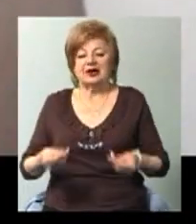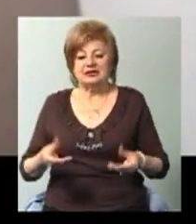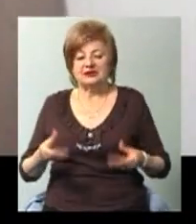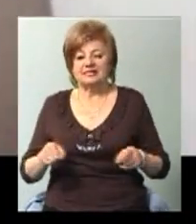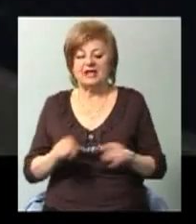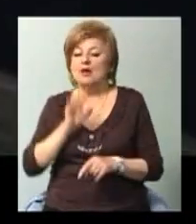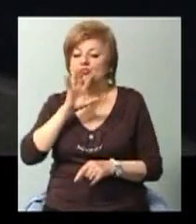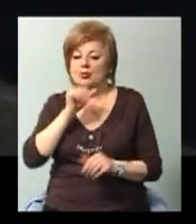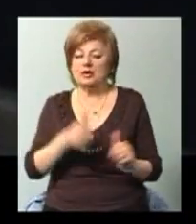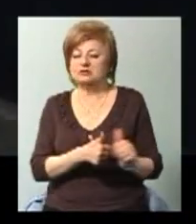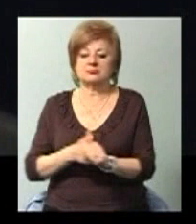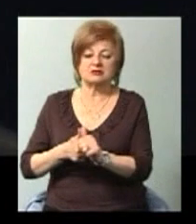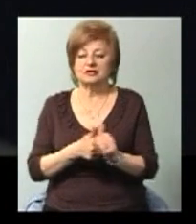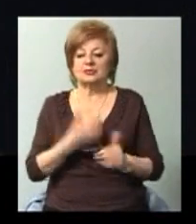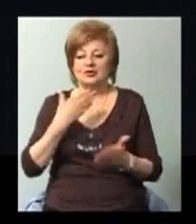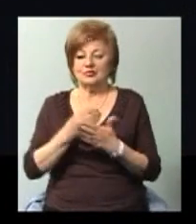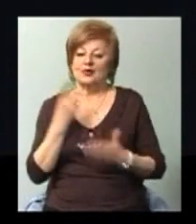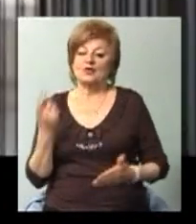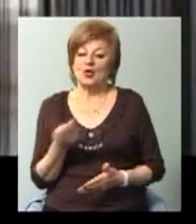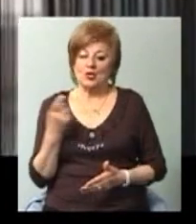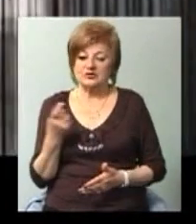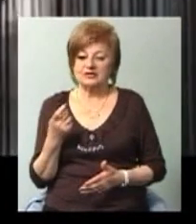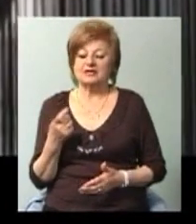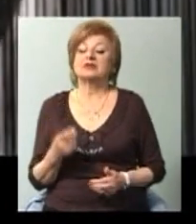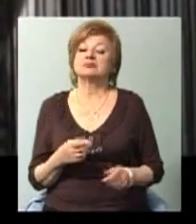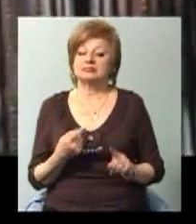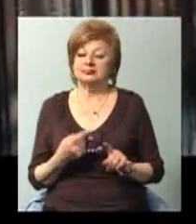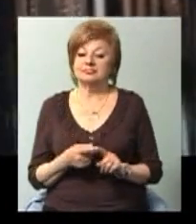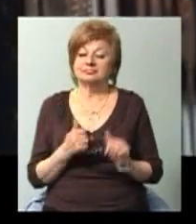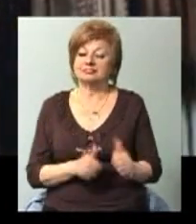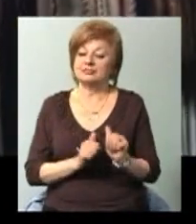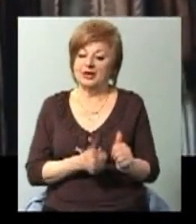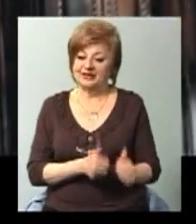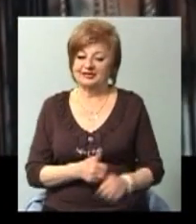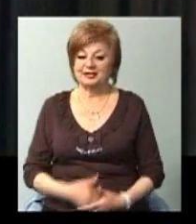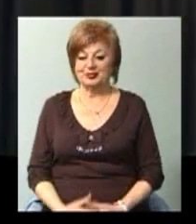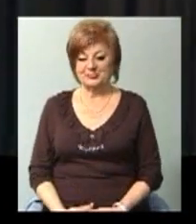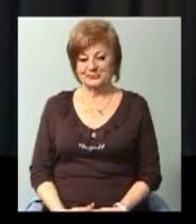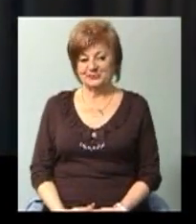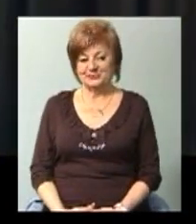цуцики, будуть переслідувати свого власника, бігаючи за ним по п'ятах.